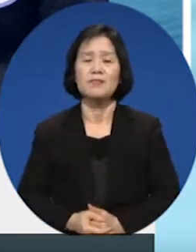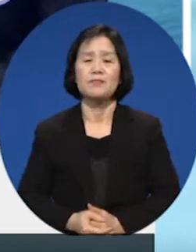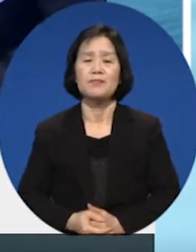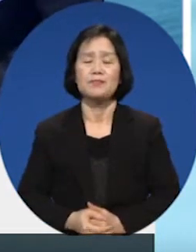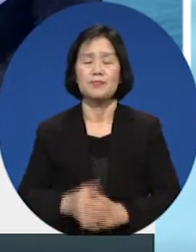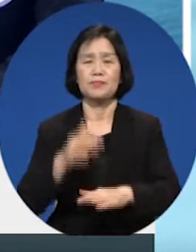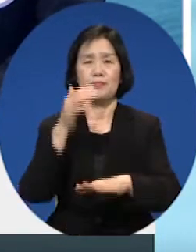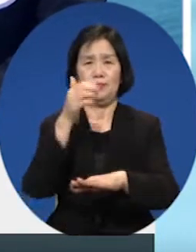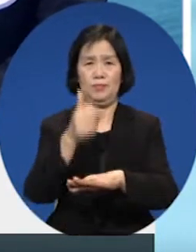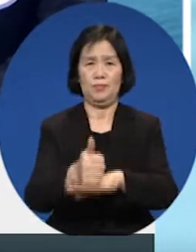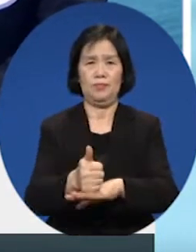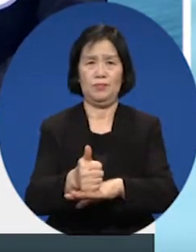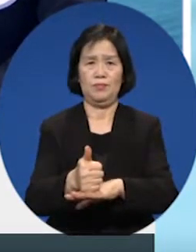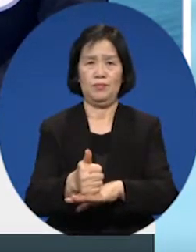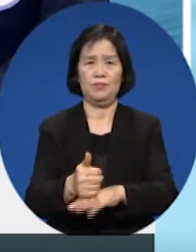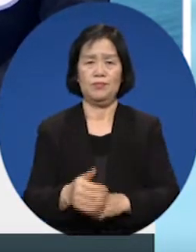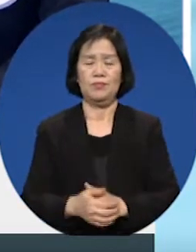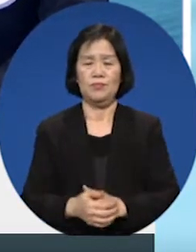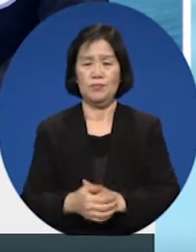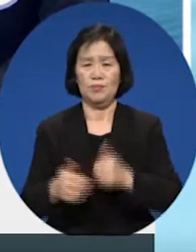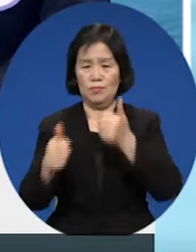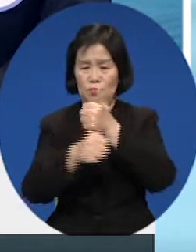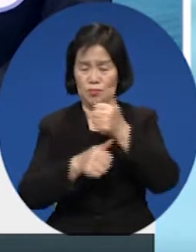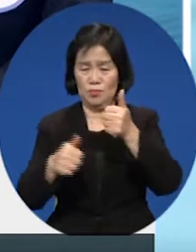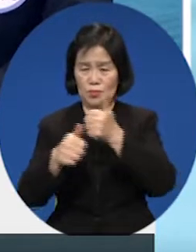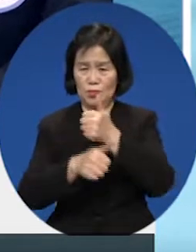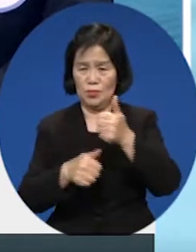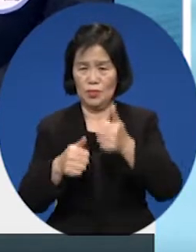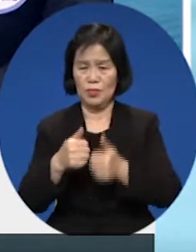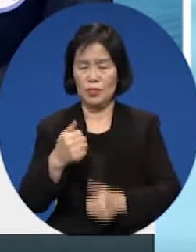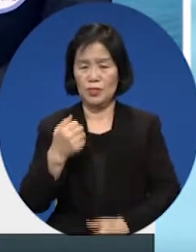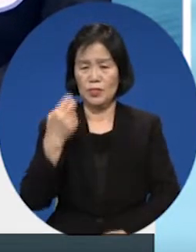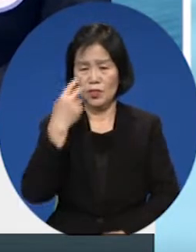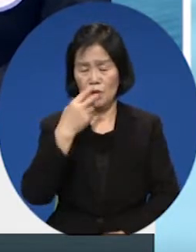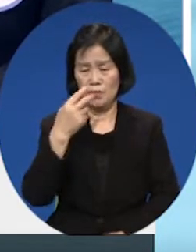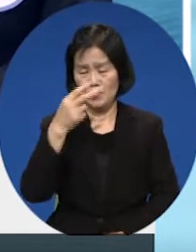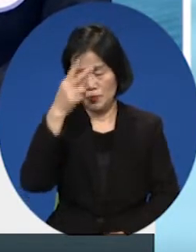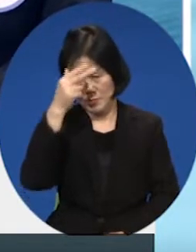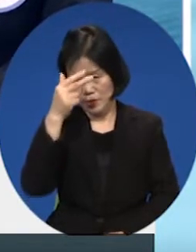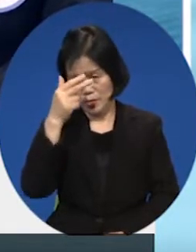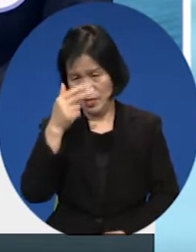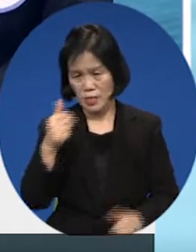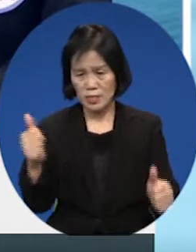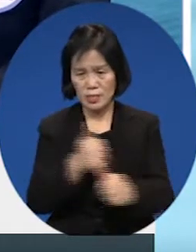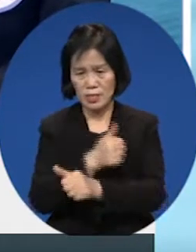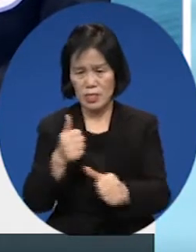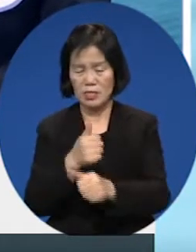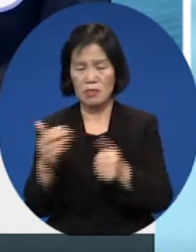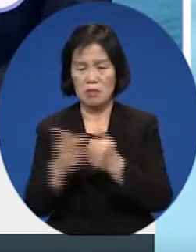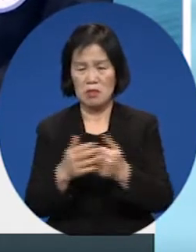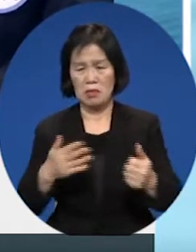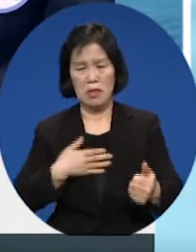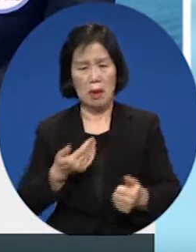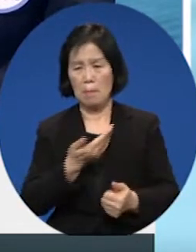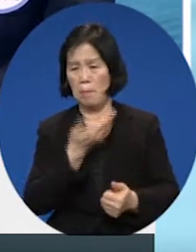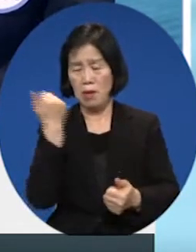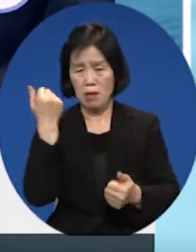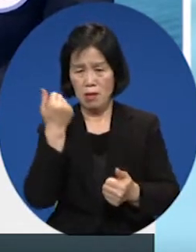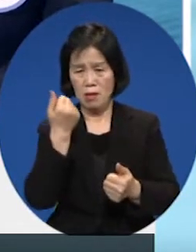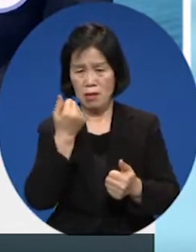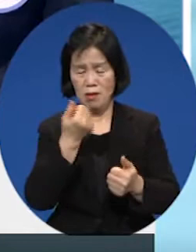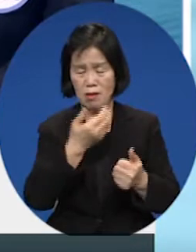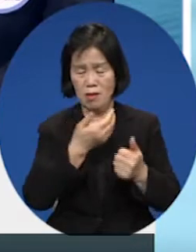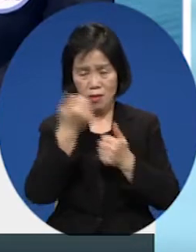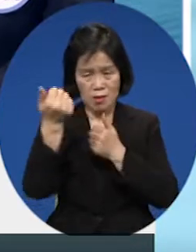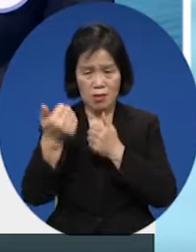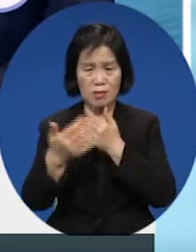결국에는 어 고위급 검사 인사들 때문에 나를 패 싱 했어 라는 그것 때문에 이제